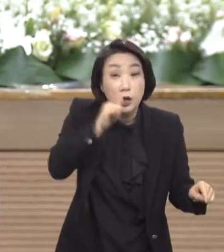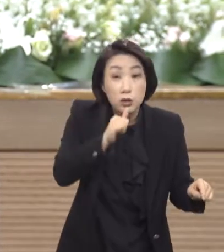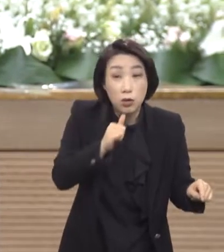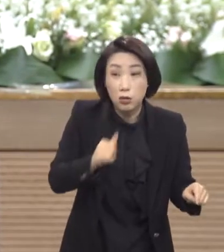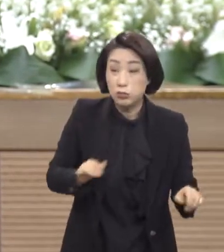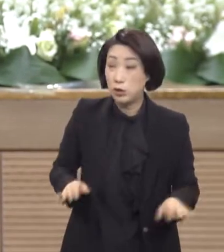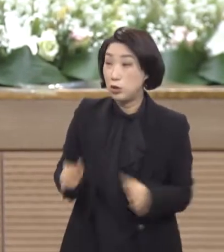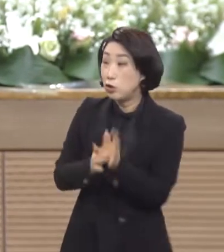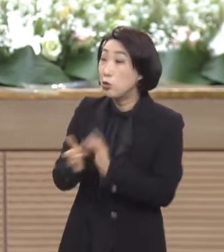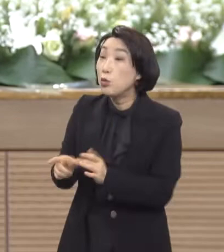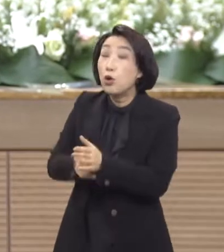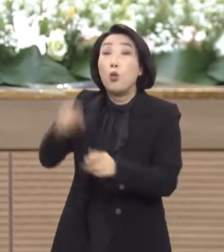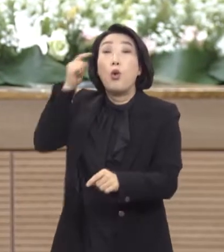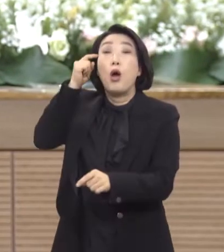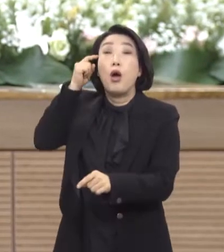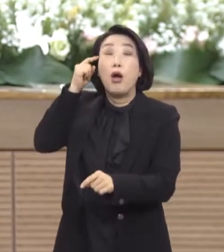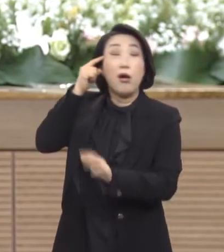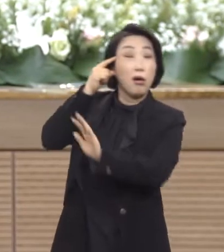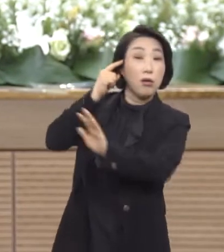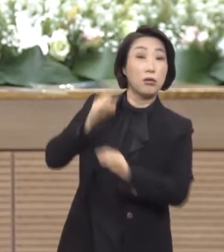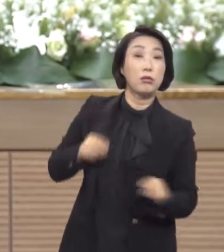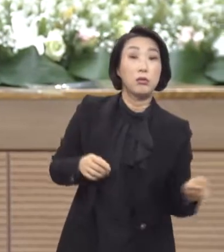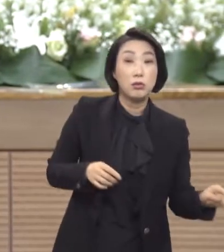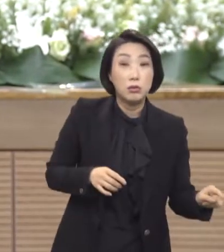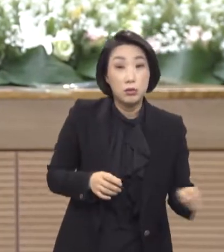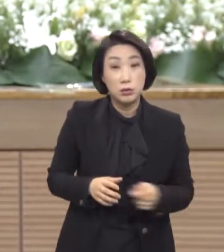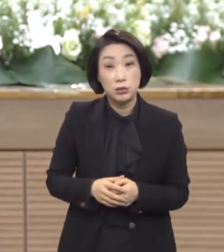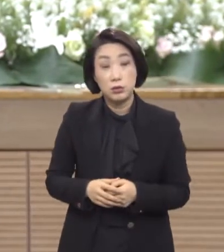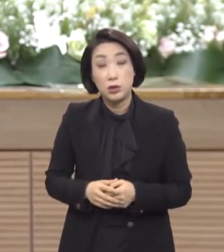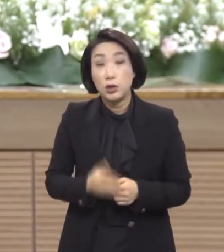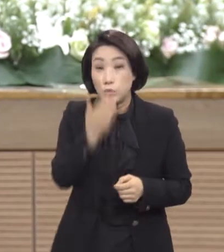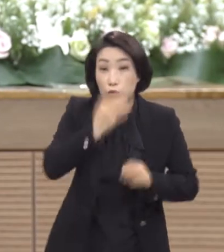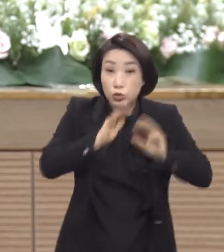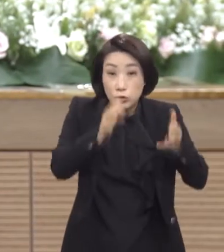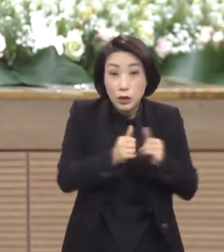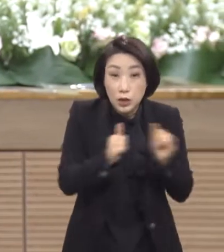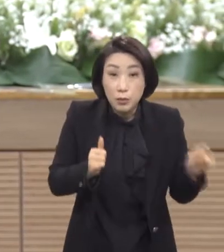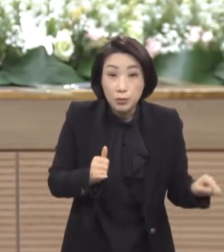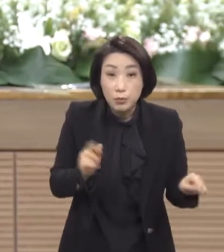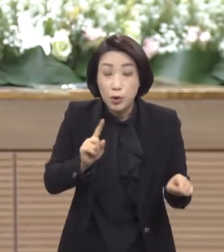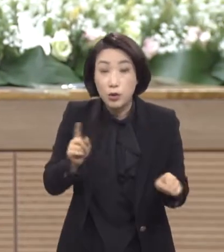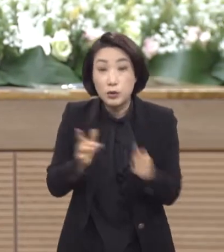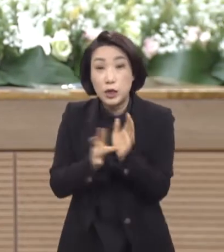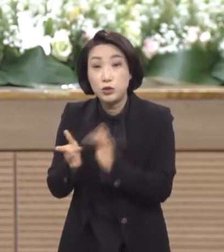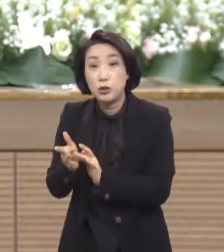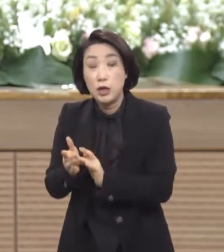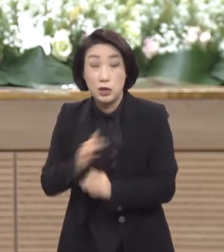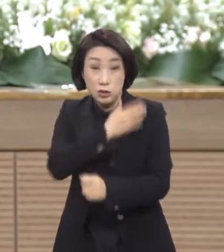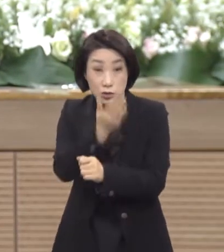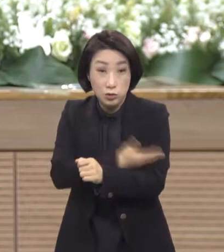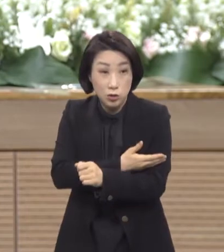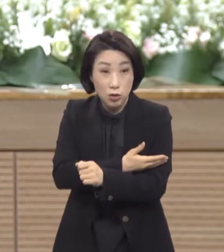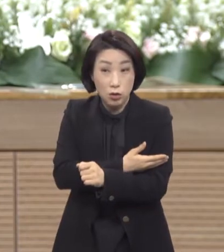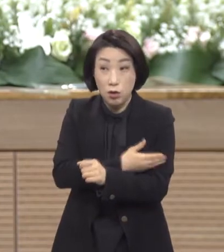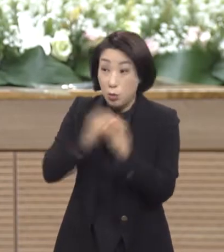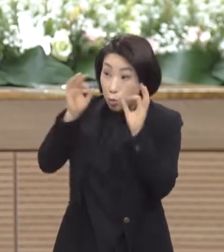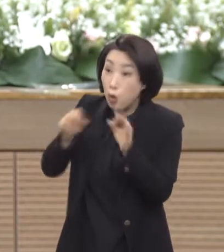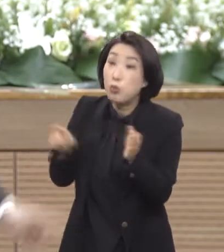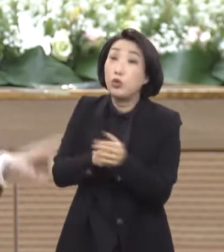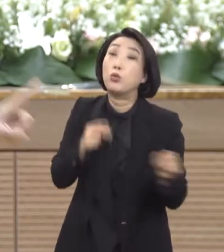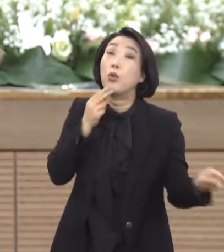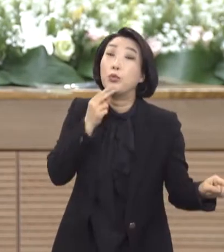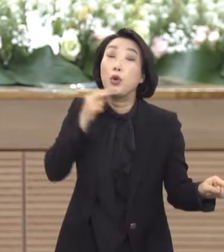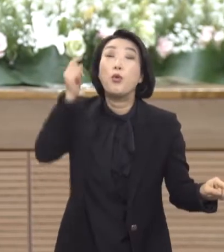무도로 예수 믿을 필요가 있냐? 그래서 유대인들이 예수님의 어마어마한 능력을 보도 믿지 못한